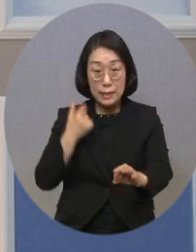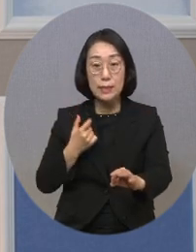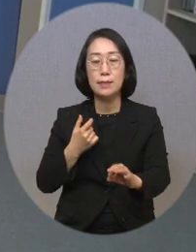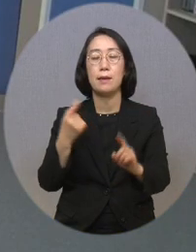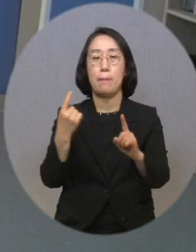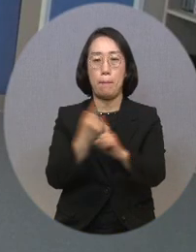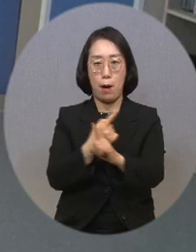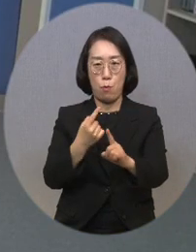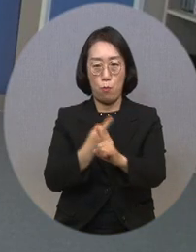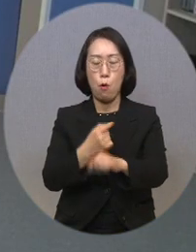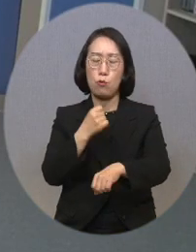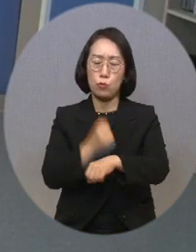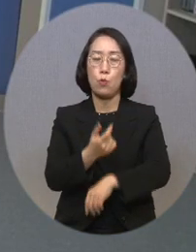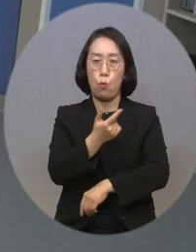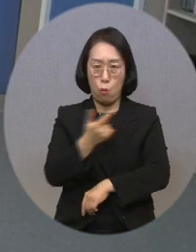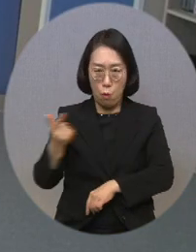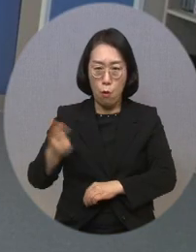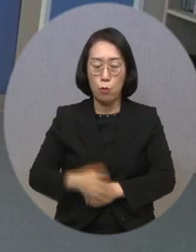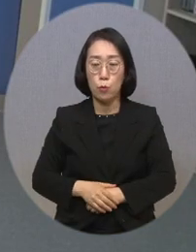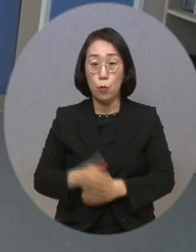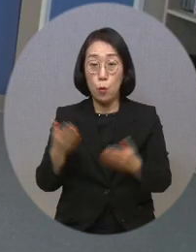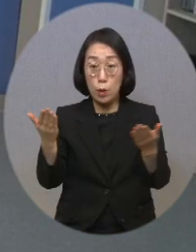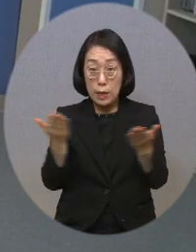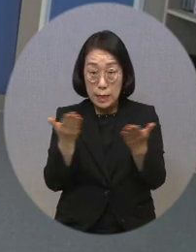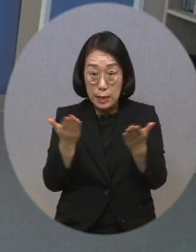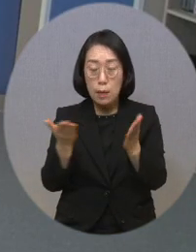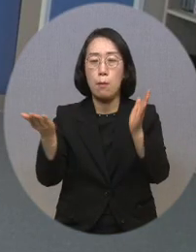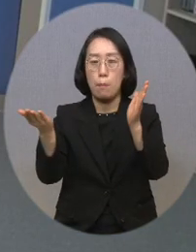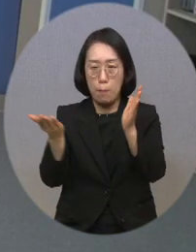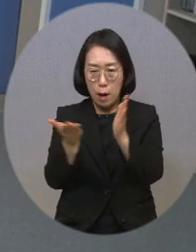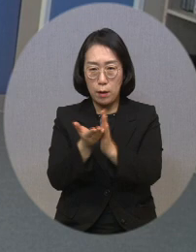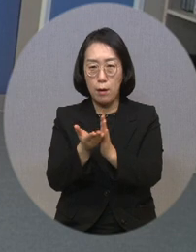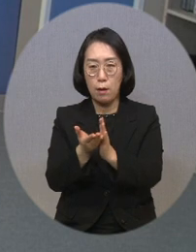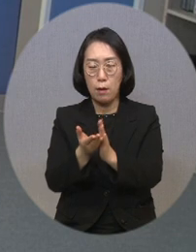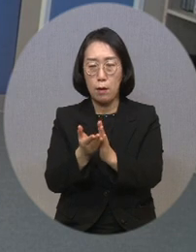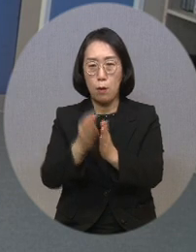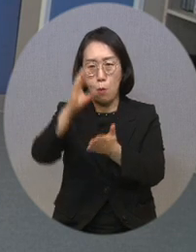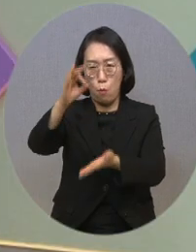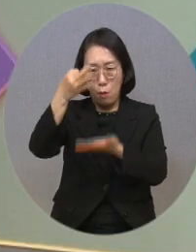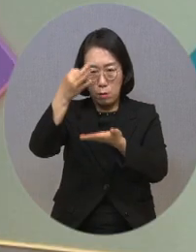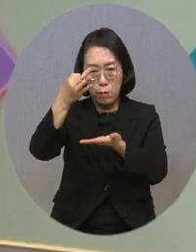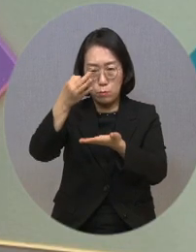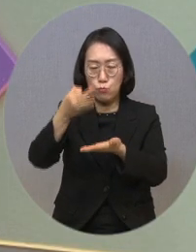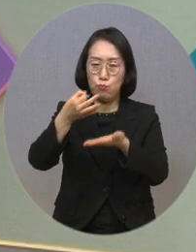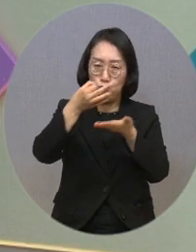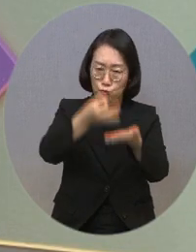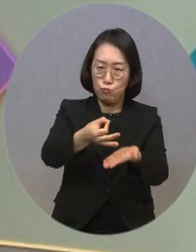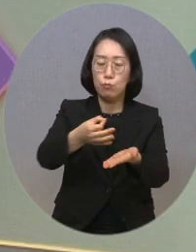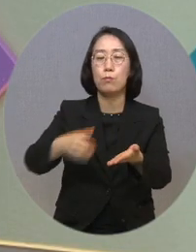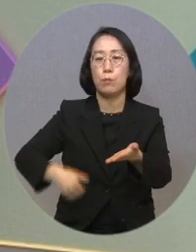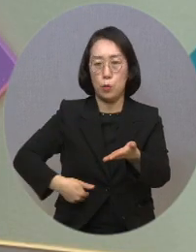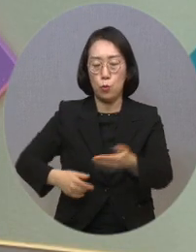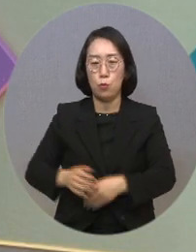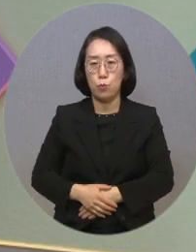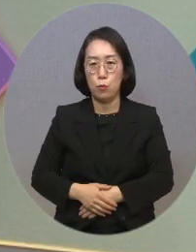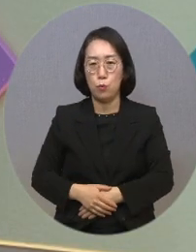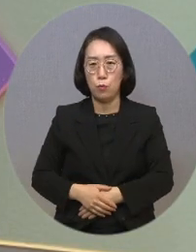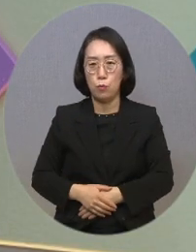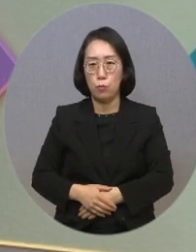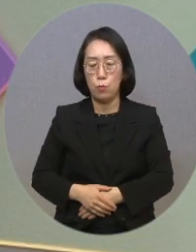네. 또 일하시는 만큼 정당한 급여를 받아야 되는데 네. 일한 만큼 그렇게